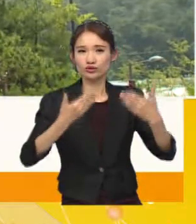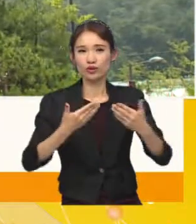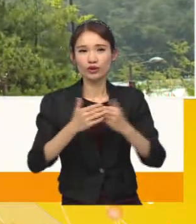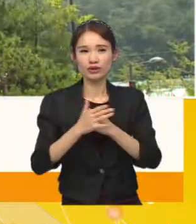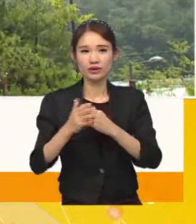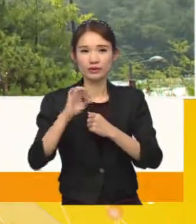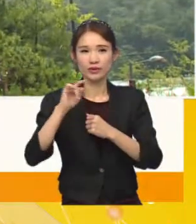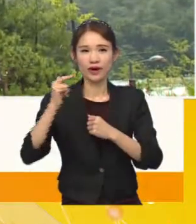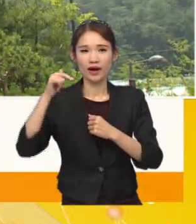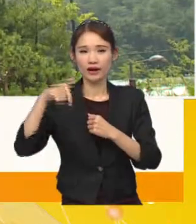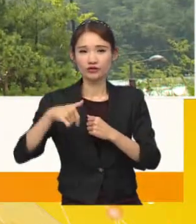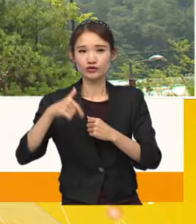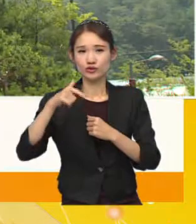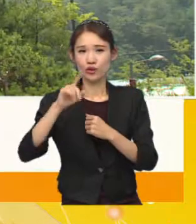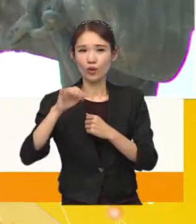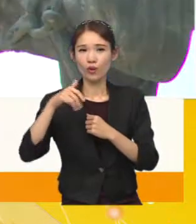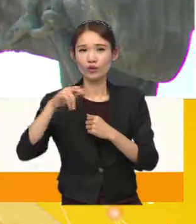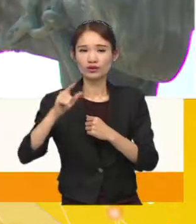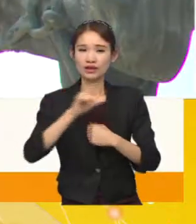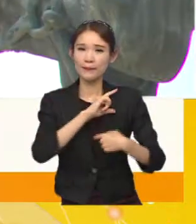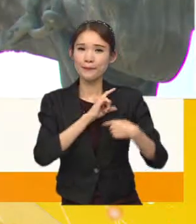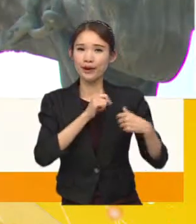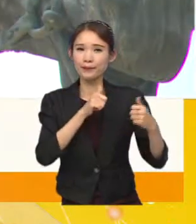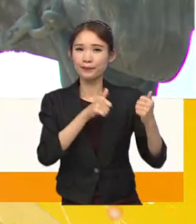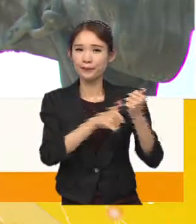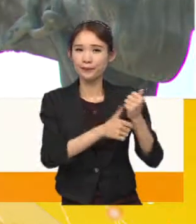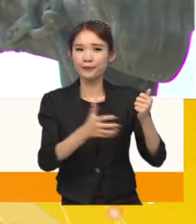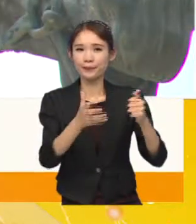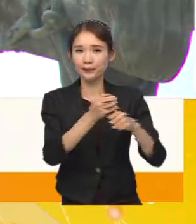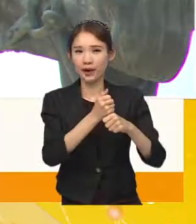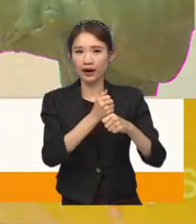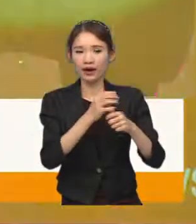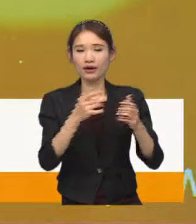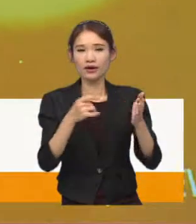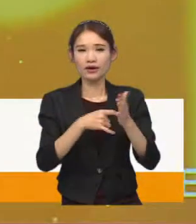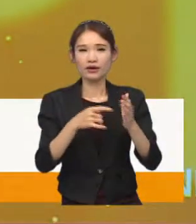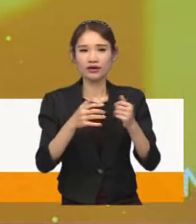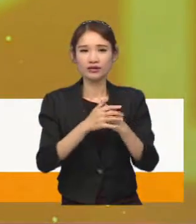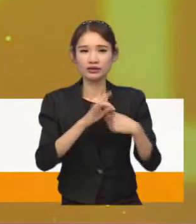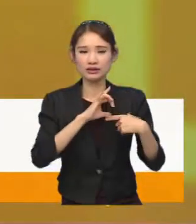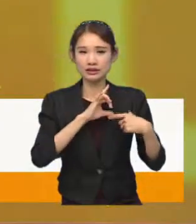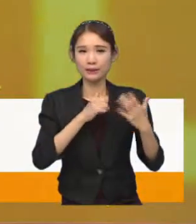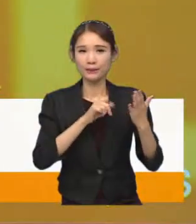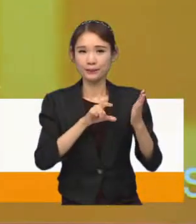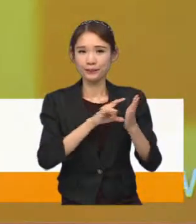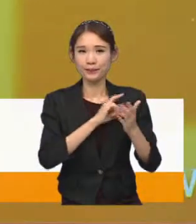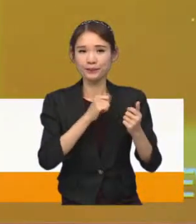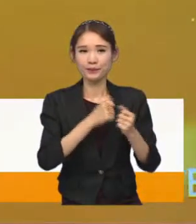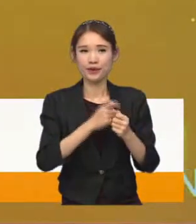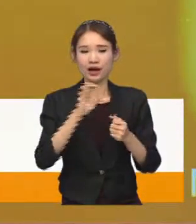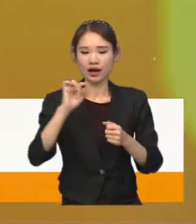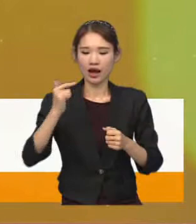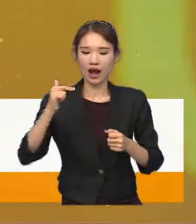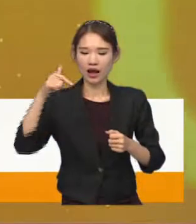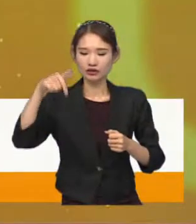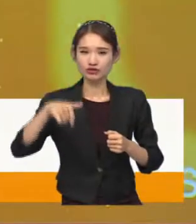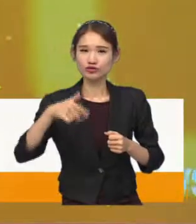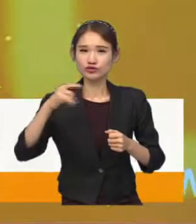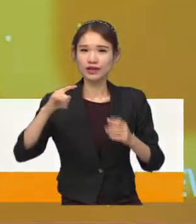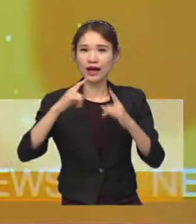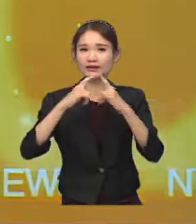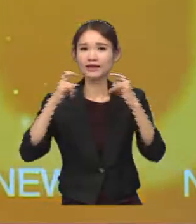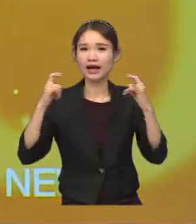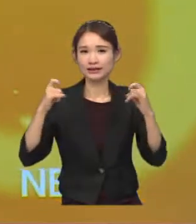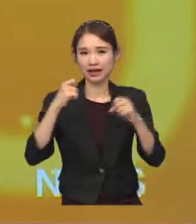공신의 올랐습니다 그래서 안국 공신 이라는 그 홀을 따라서 안국사 라고 하는 사찰도